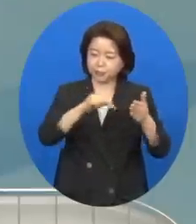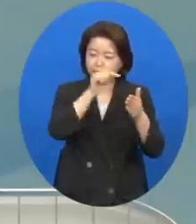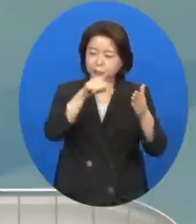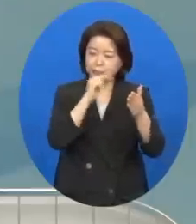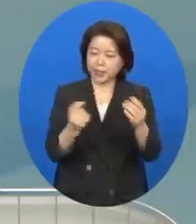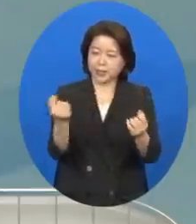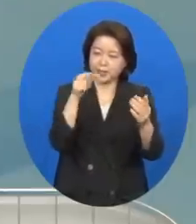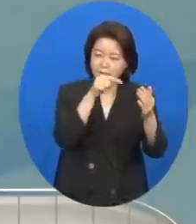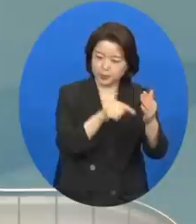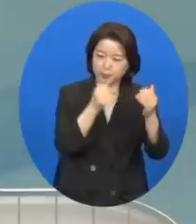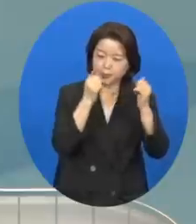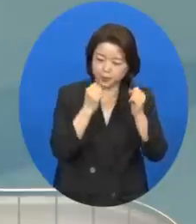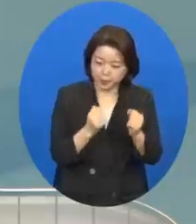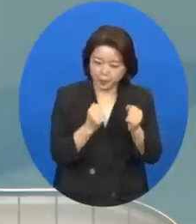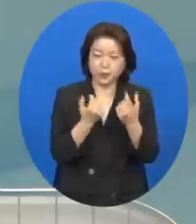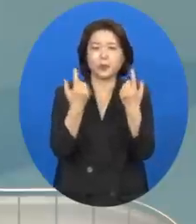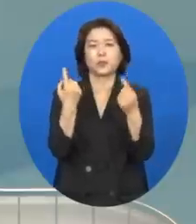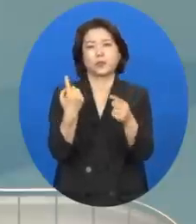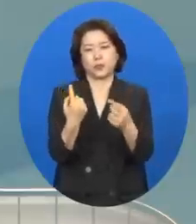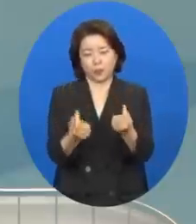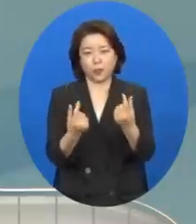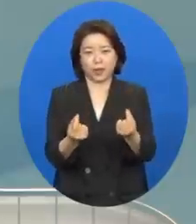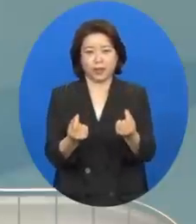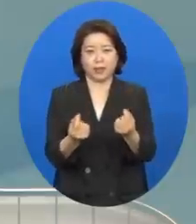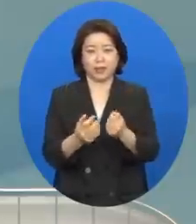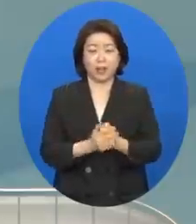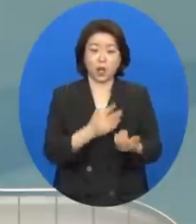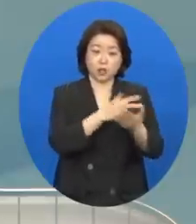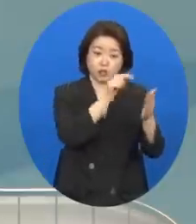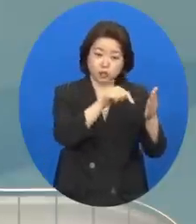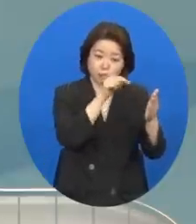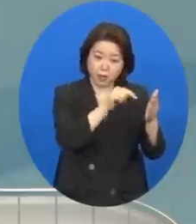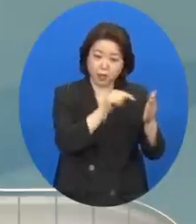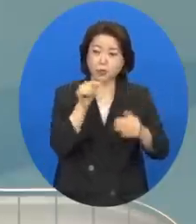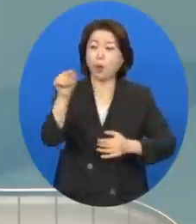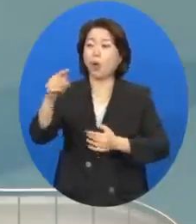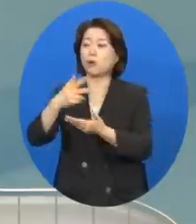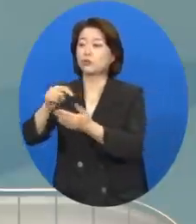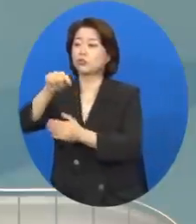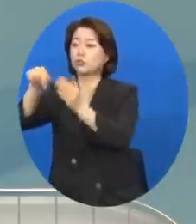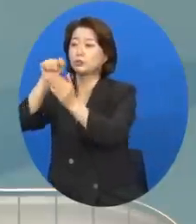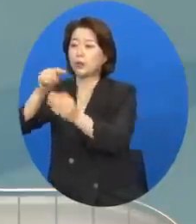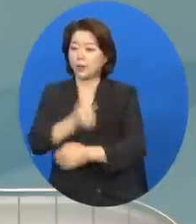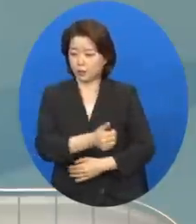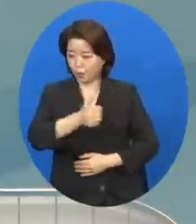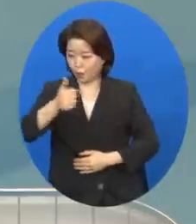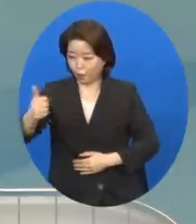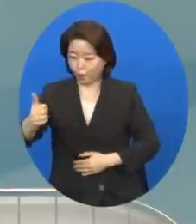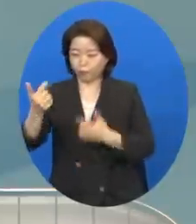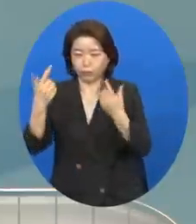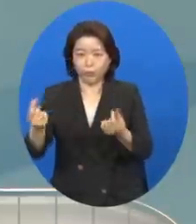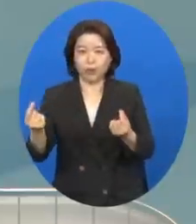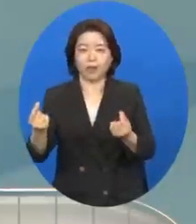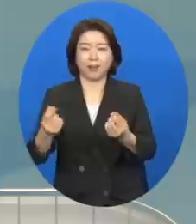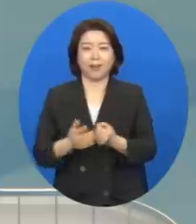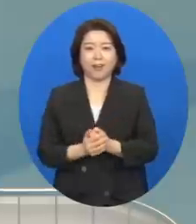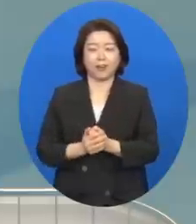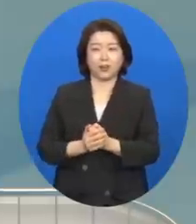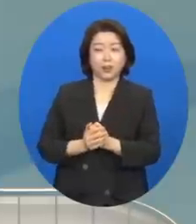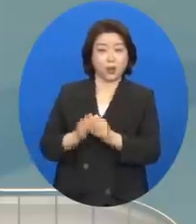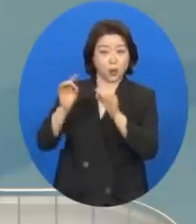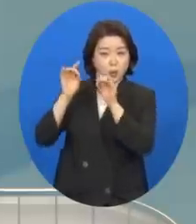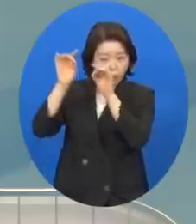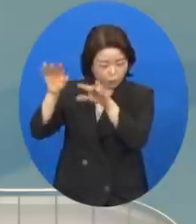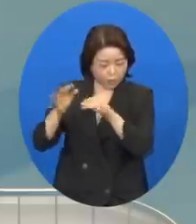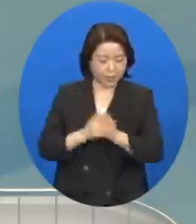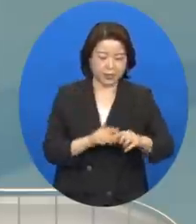들었어요. 그래, 주님 안에서 주님 안으로 가는 것. 호주를 갈 때도 그런 느낌이었고 일본을 갈 때도